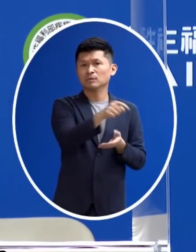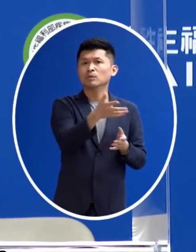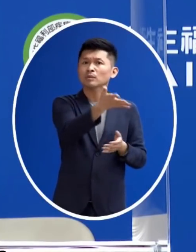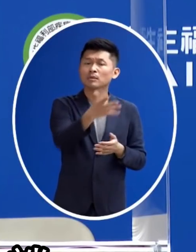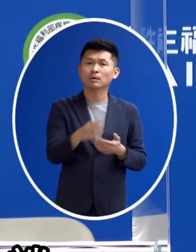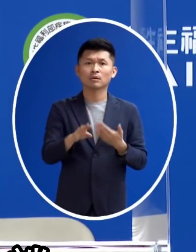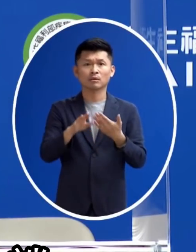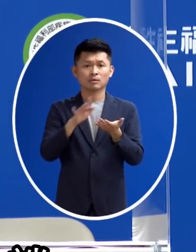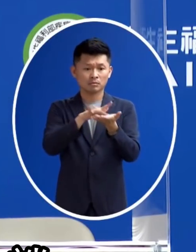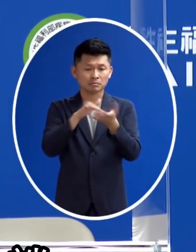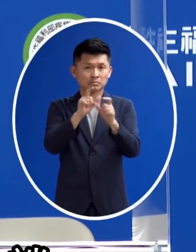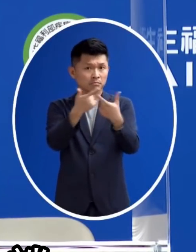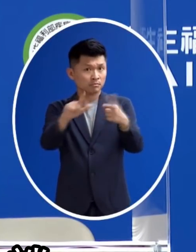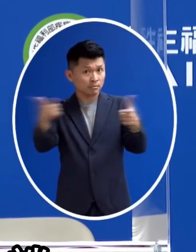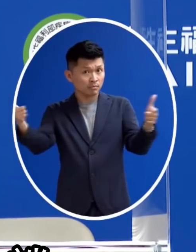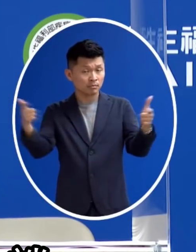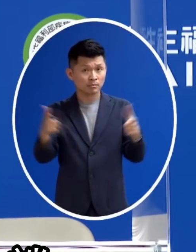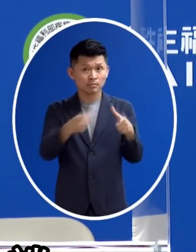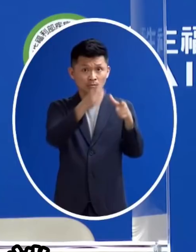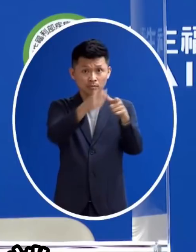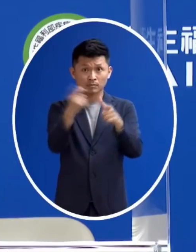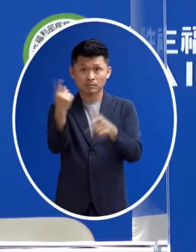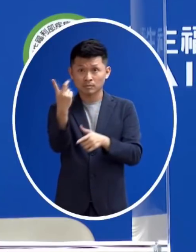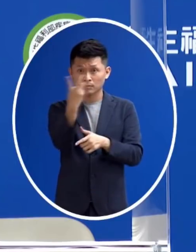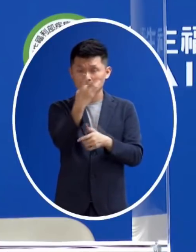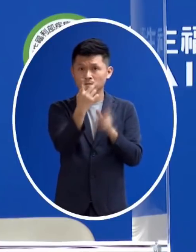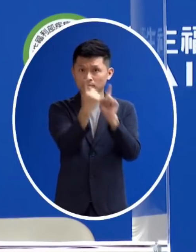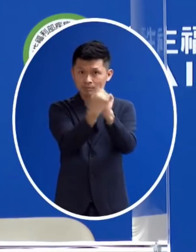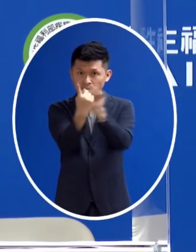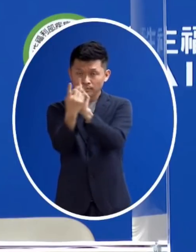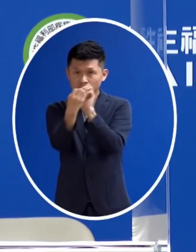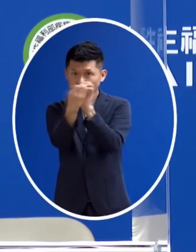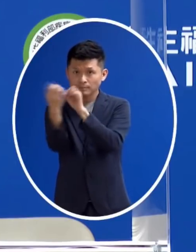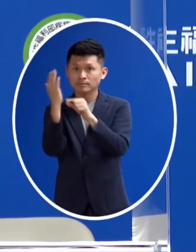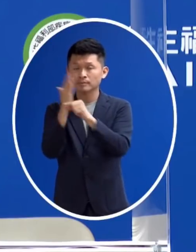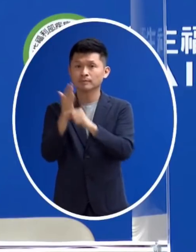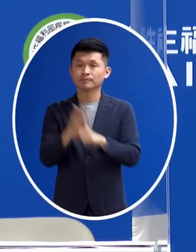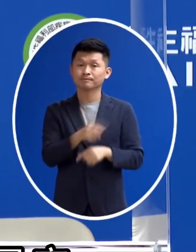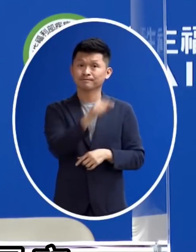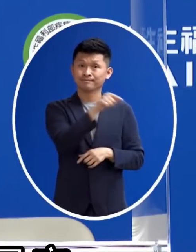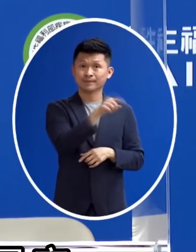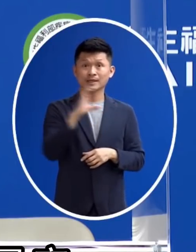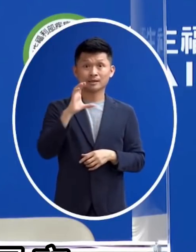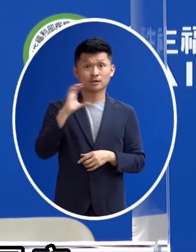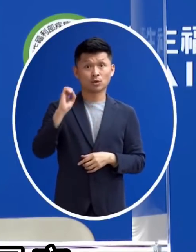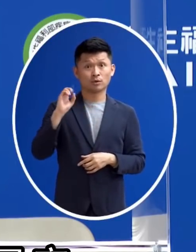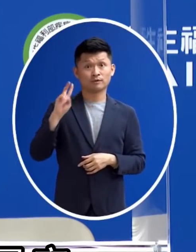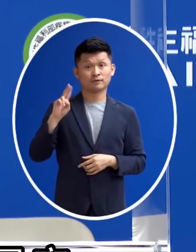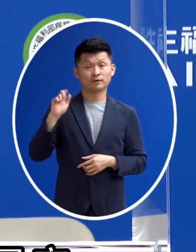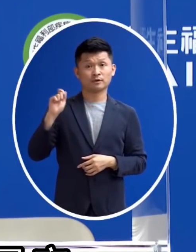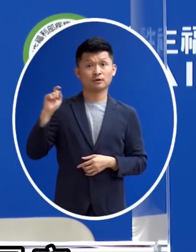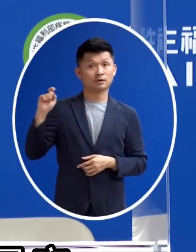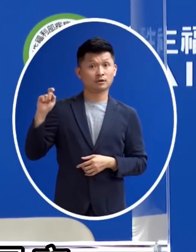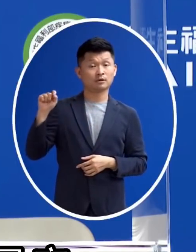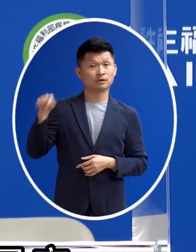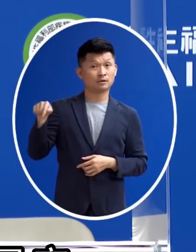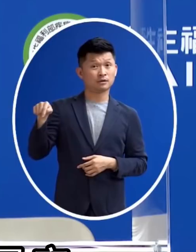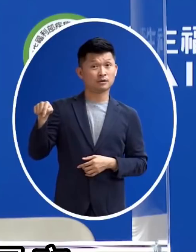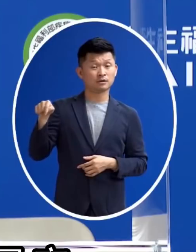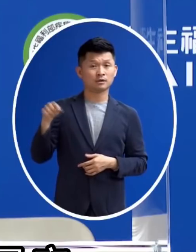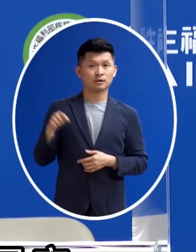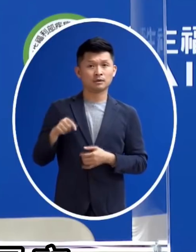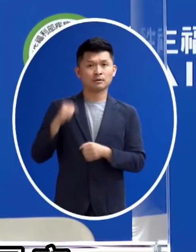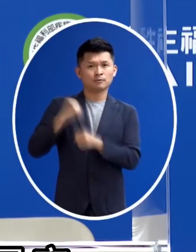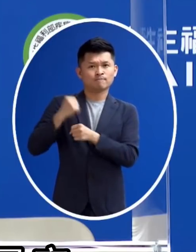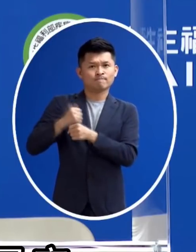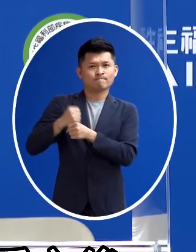疫苗在，我们现在有几家都在洽谈。那赛诺菲在 COVAX 在他们的好像他们的能够大